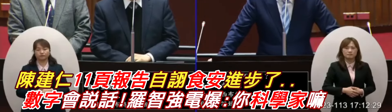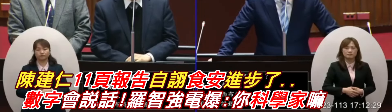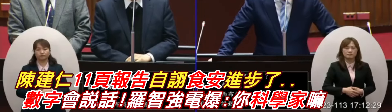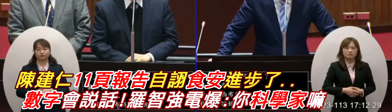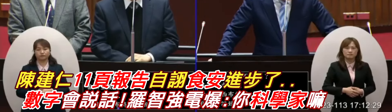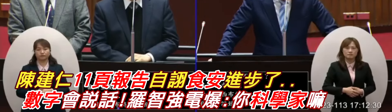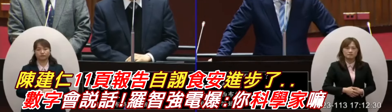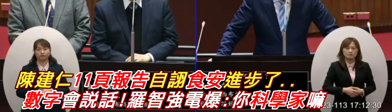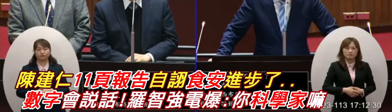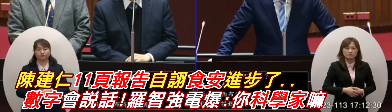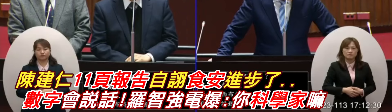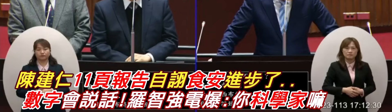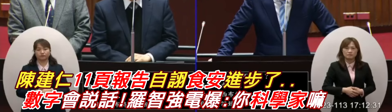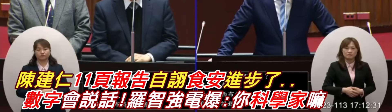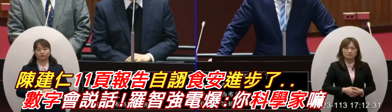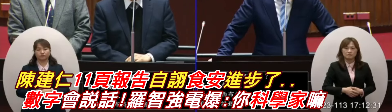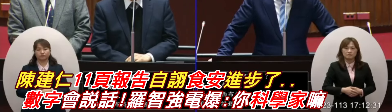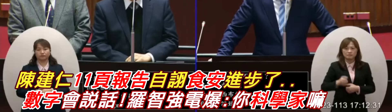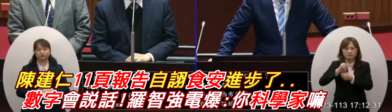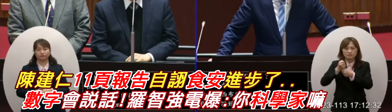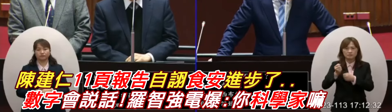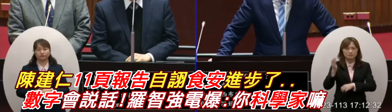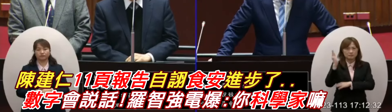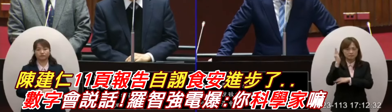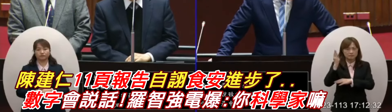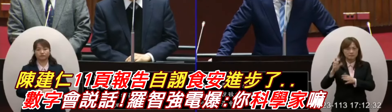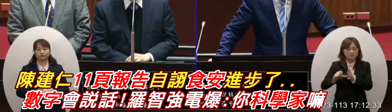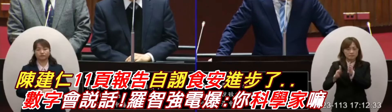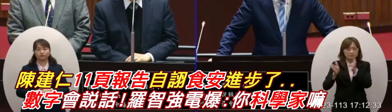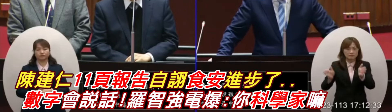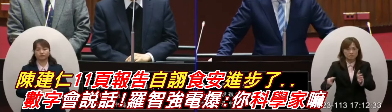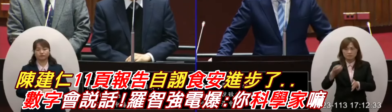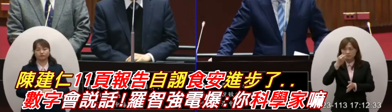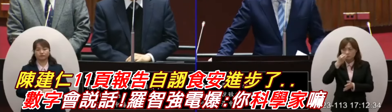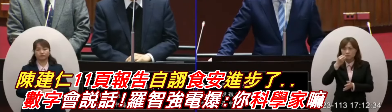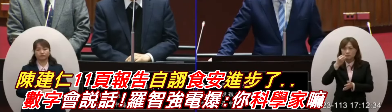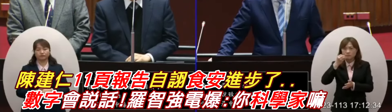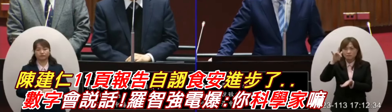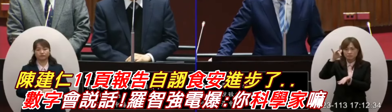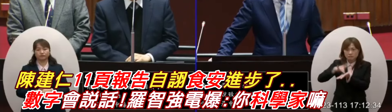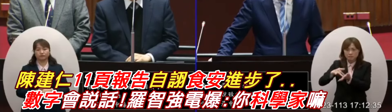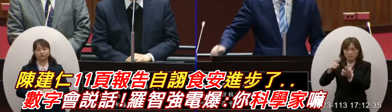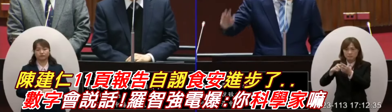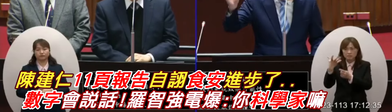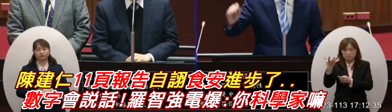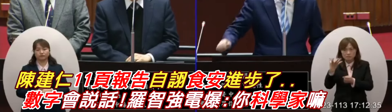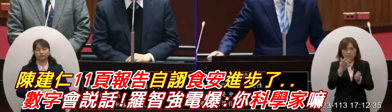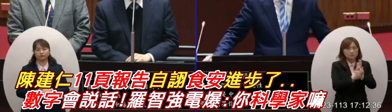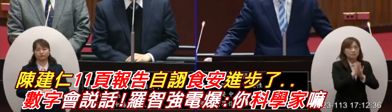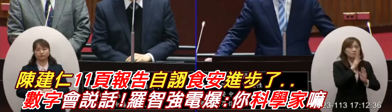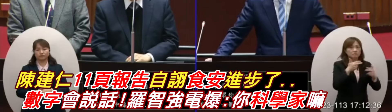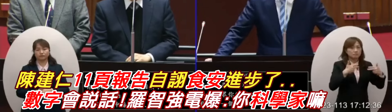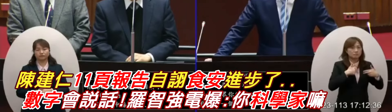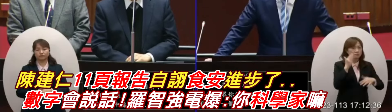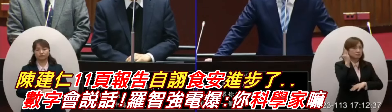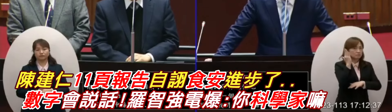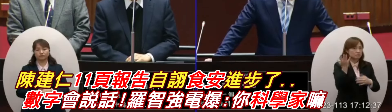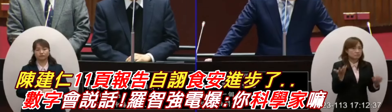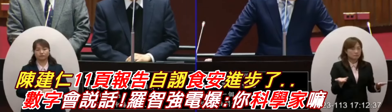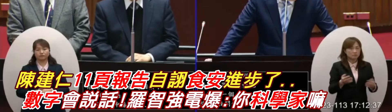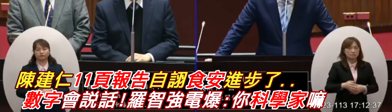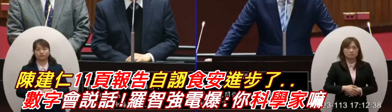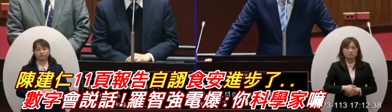好。马政府时期食品中毒的人数多还是蔡政府？我告诉你，你答不出来，我可以理解